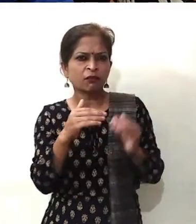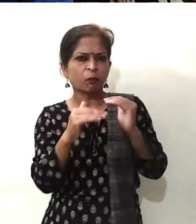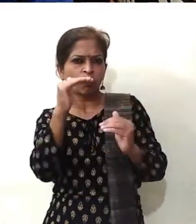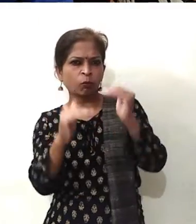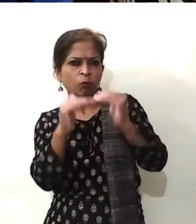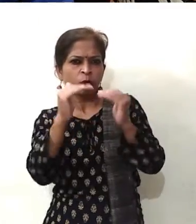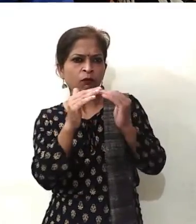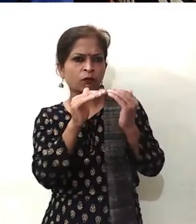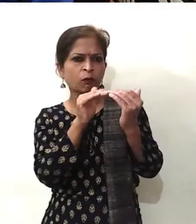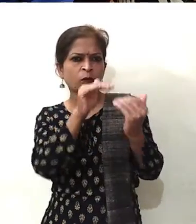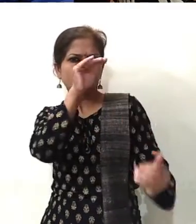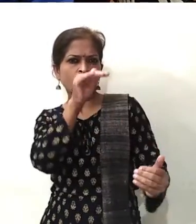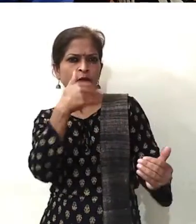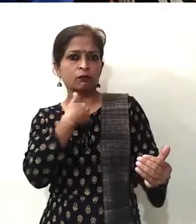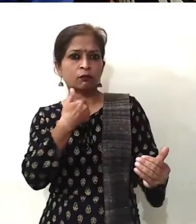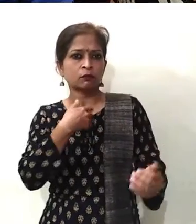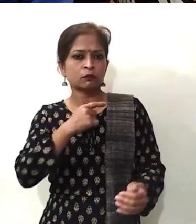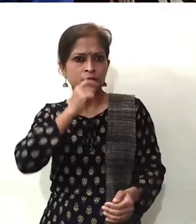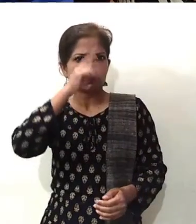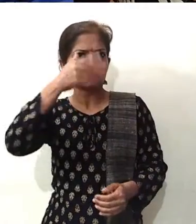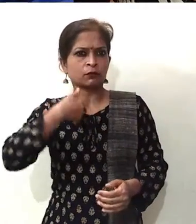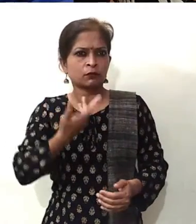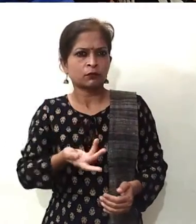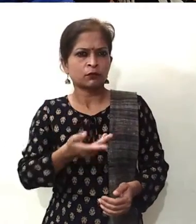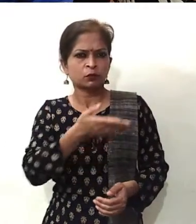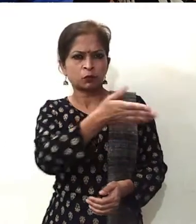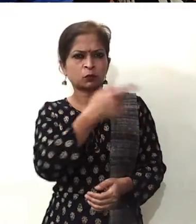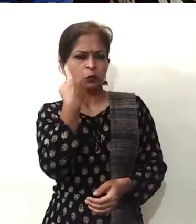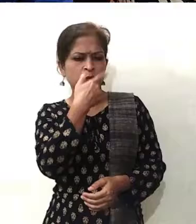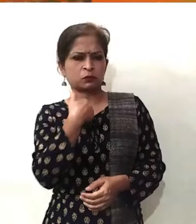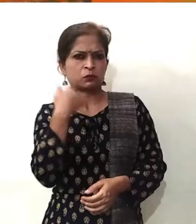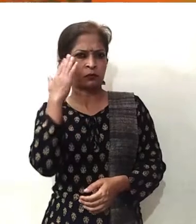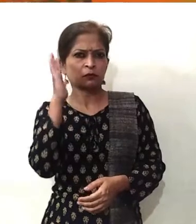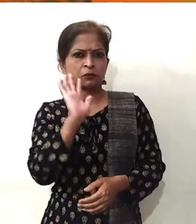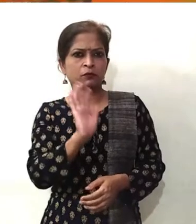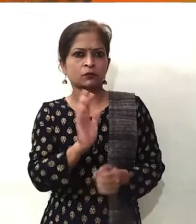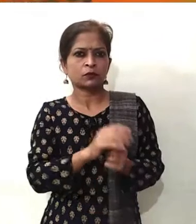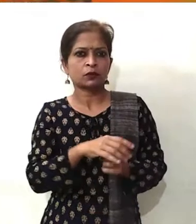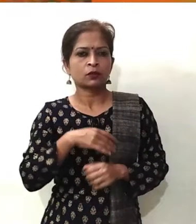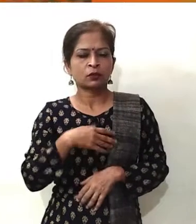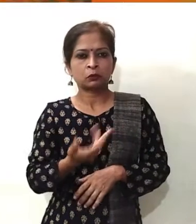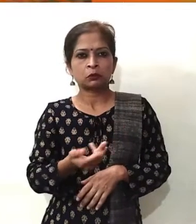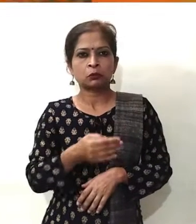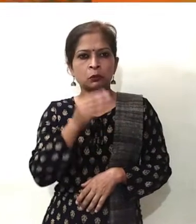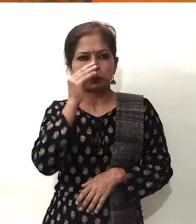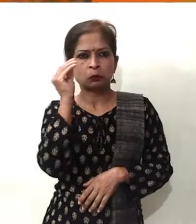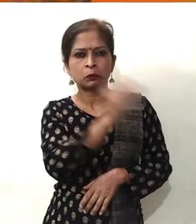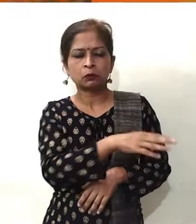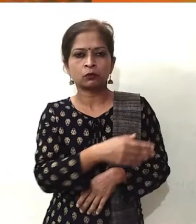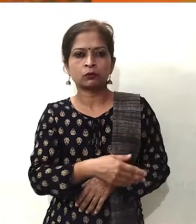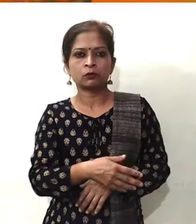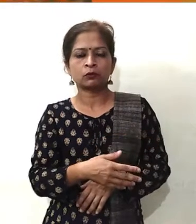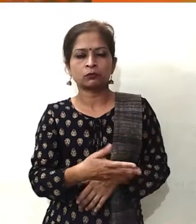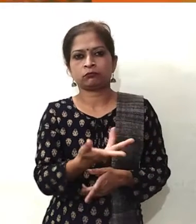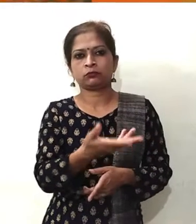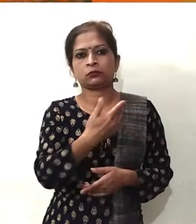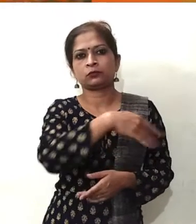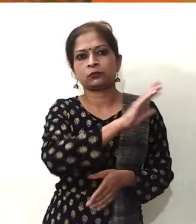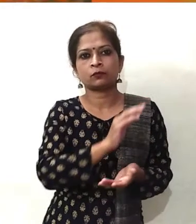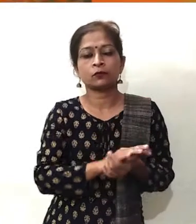होती है, तू कौन, मैं तुम्हें नहीं जानता। बड़ा बेइज्जत कर निकाला था उन्हें। तो बड़ा दुखी वापिस आ रहे